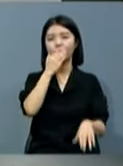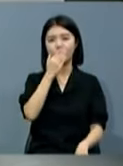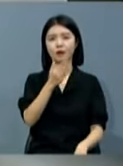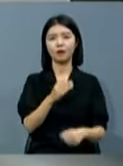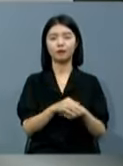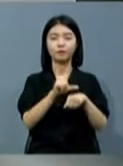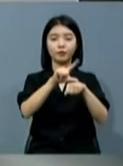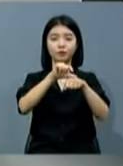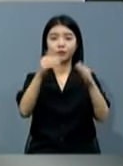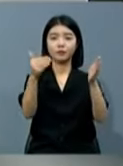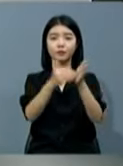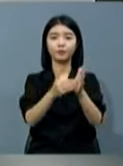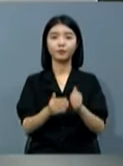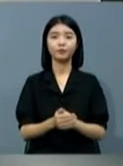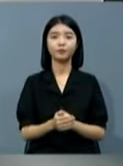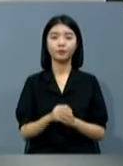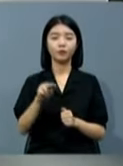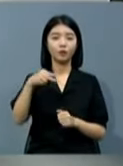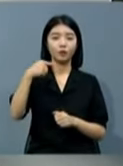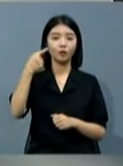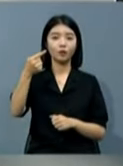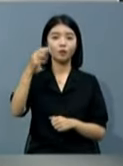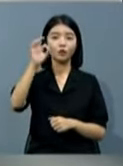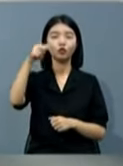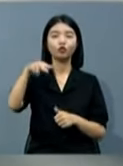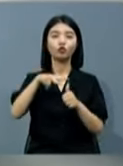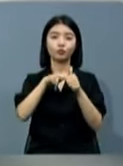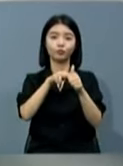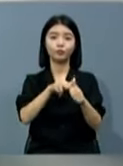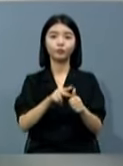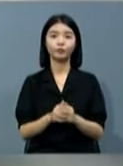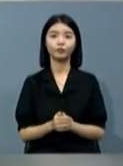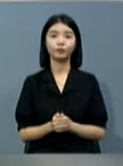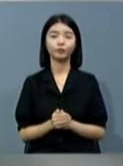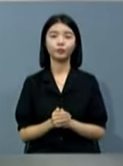저는 그렇게 생각하고 있습니다. 다음은 유승민 후보가 5분간 다음 걸 묻겠습니다. 네. 자유주제 토론하겠습니다. 네.